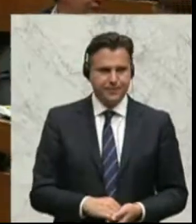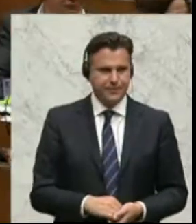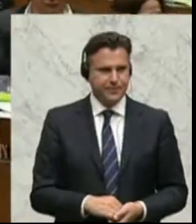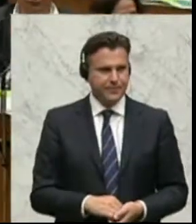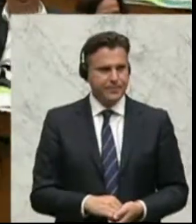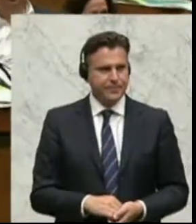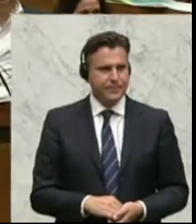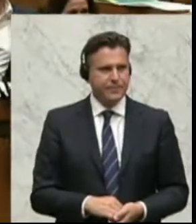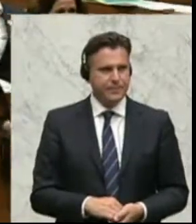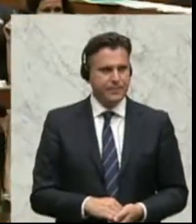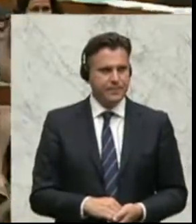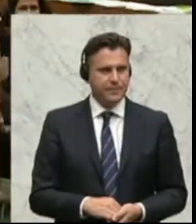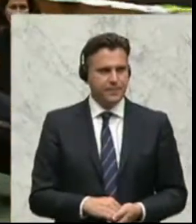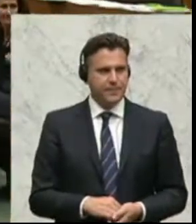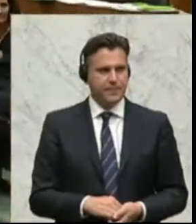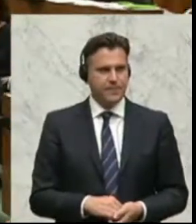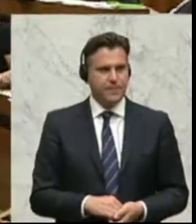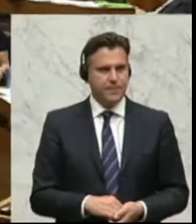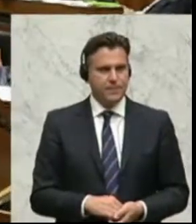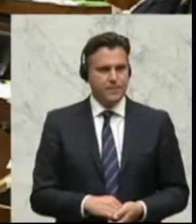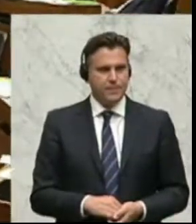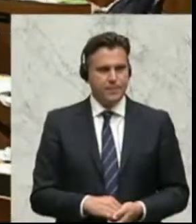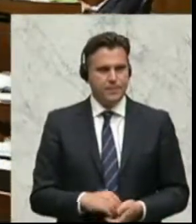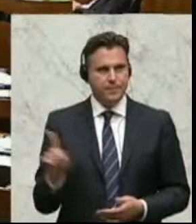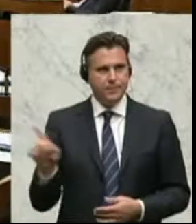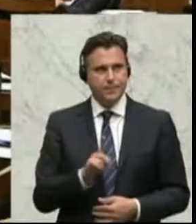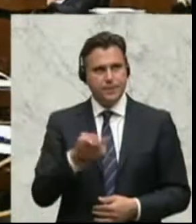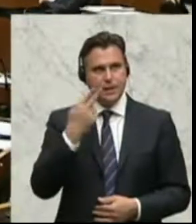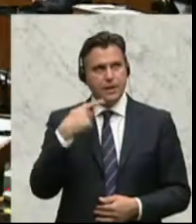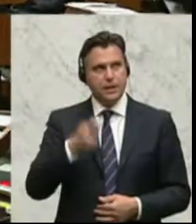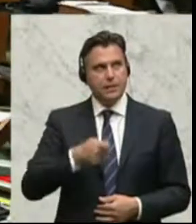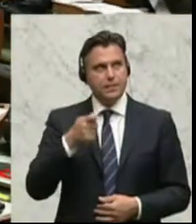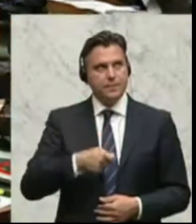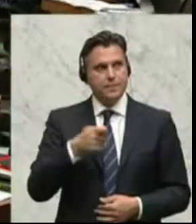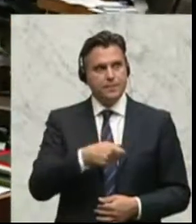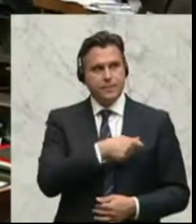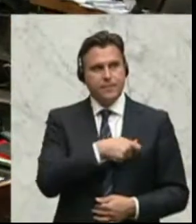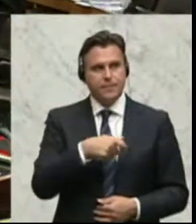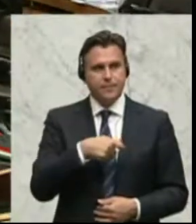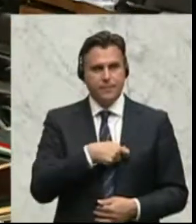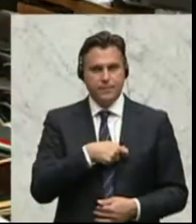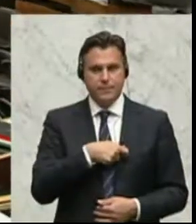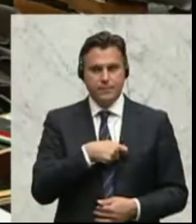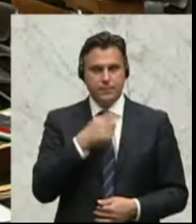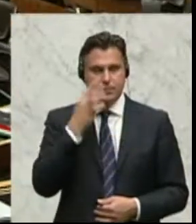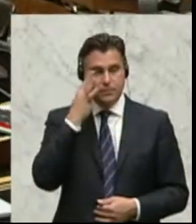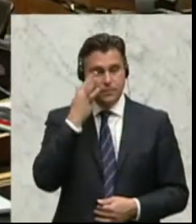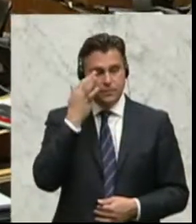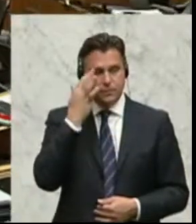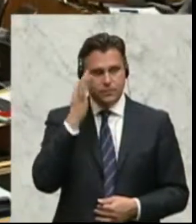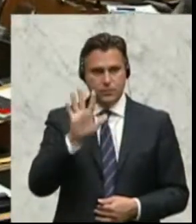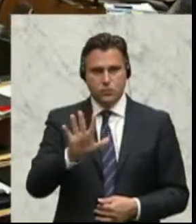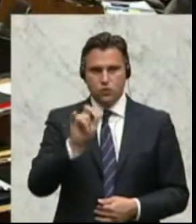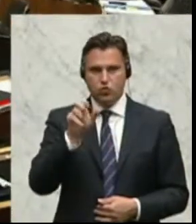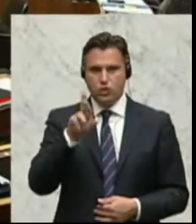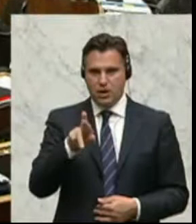spricht sich vehement gegen Vermögensteuern aus. Es sei noch nie ein Land reicher geworden, weil die Reichen ärmer gemacht geworden sind. Der nächste